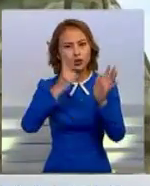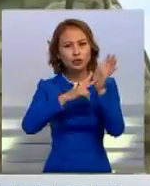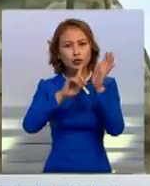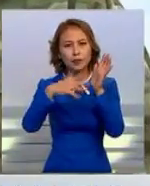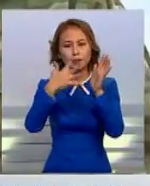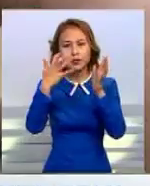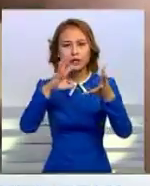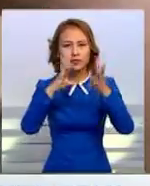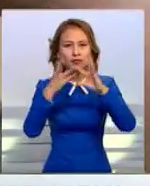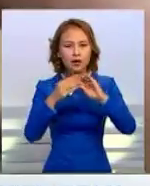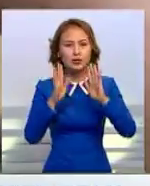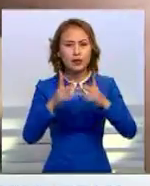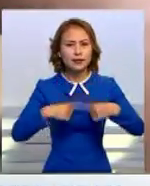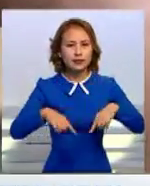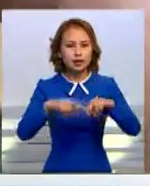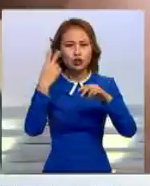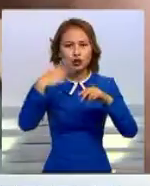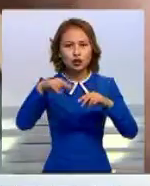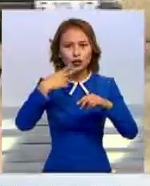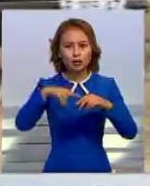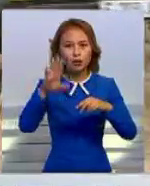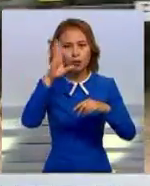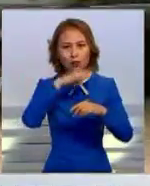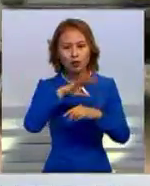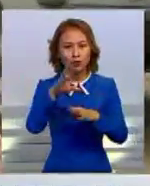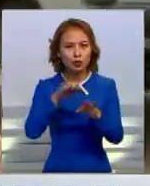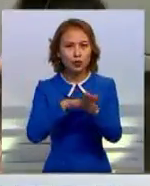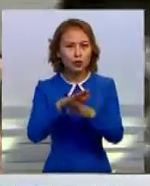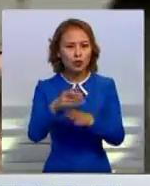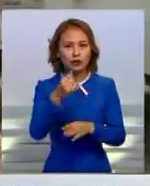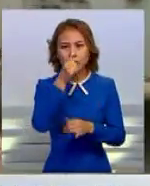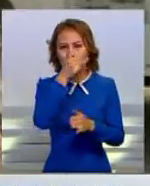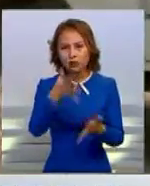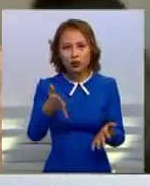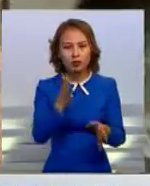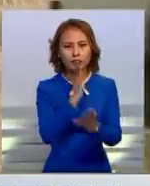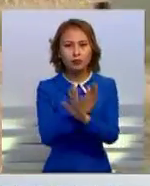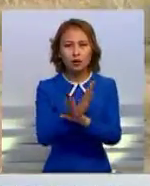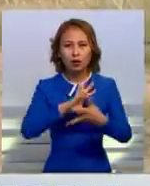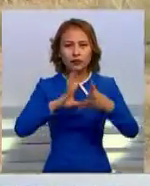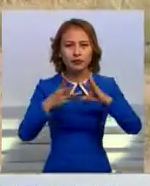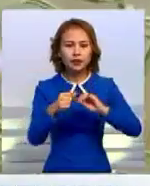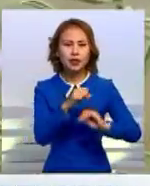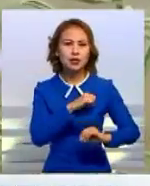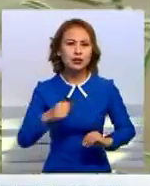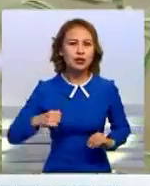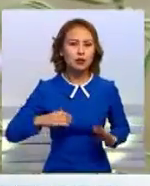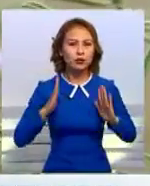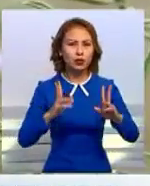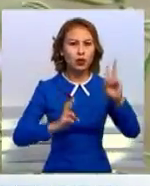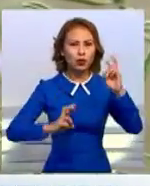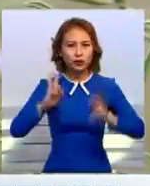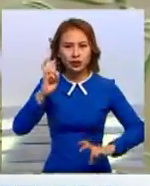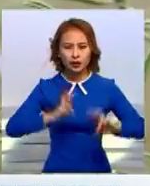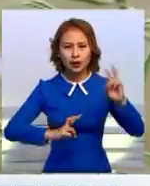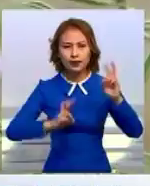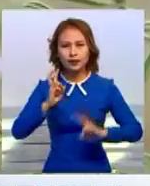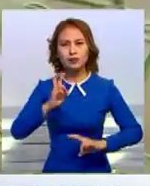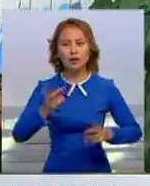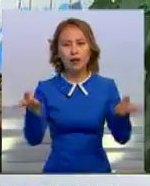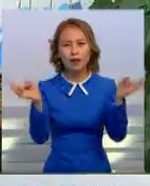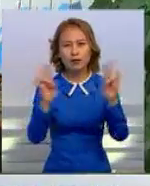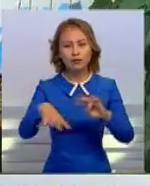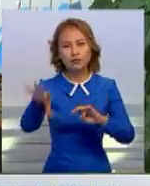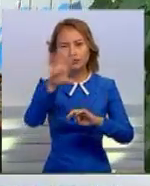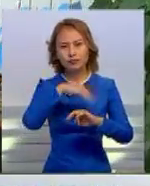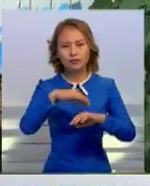шаршы шақырымның тек 20 шаршы шақырым ғана мүлдем пайдалануға жарамсыз. 300 шаршы шақырымы өнеркәсіптік бағытта, қалғаны жан